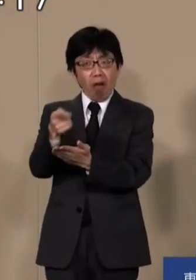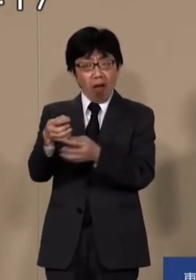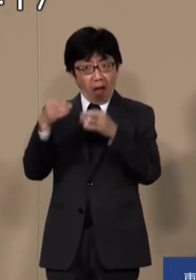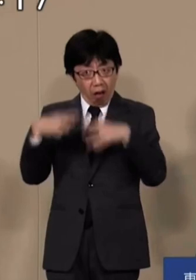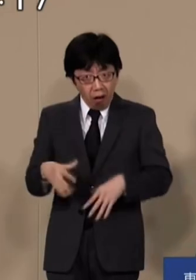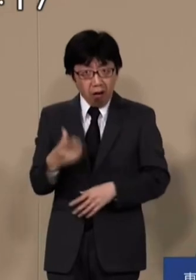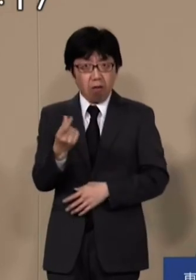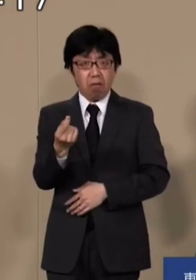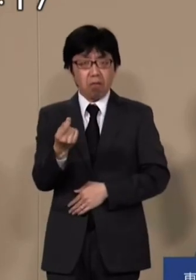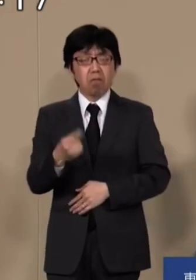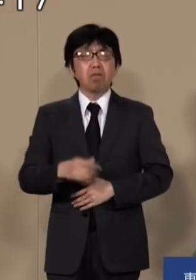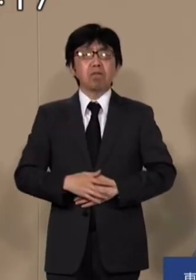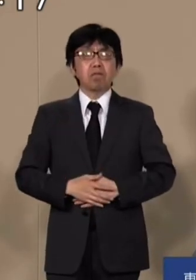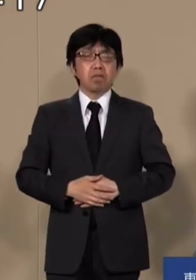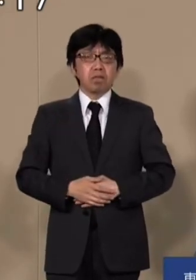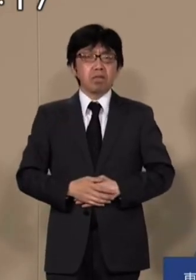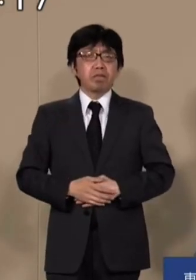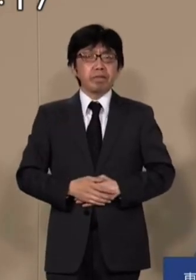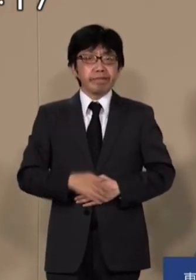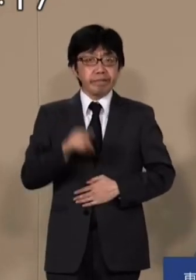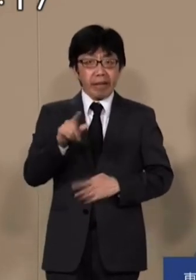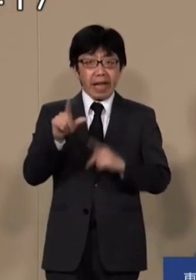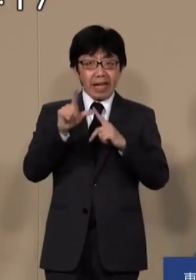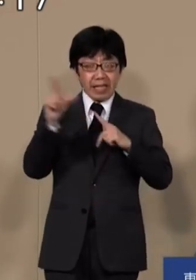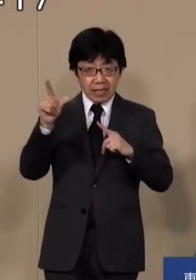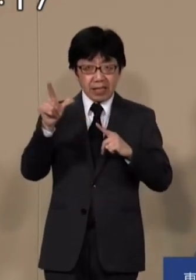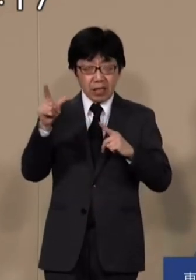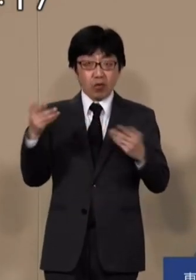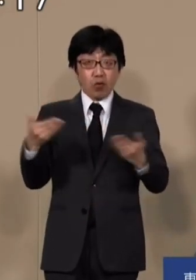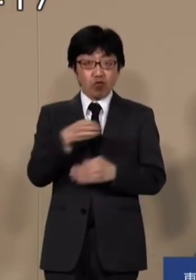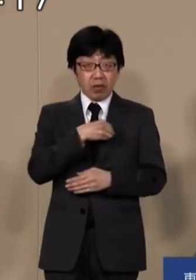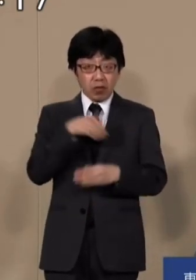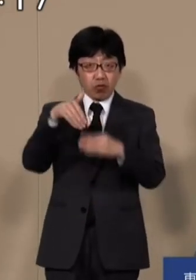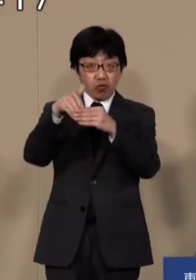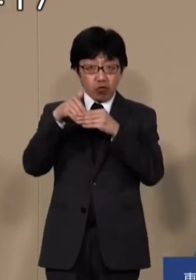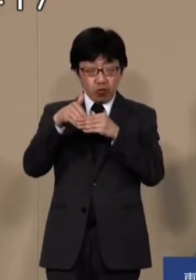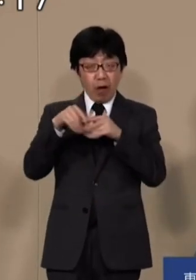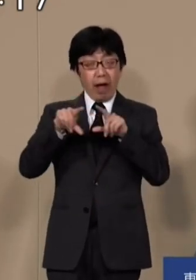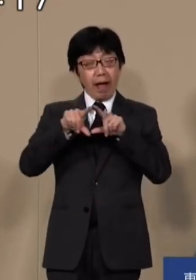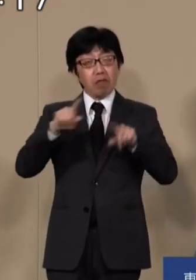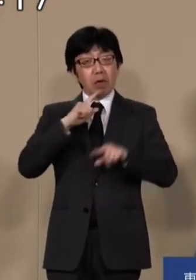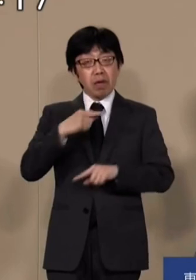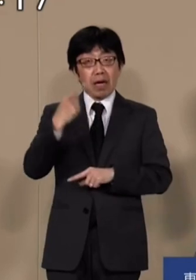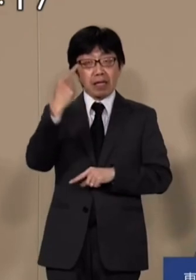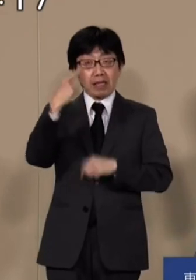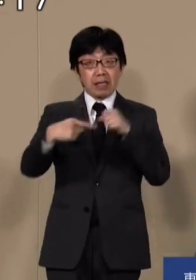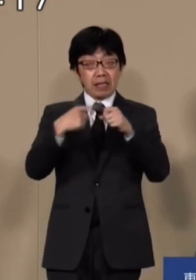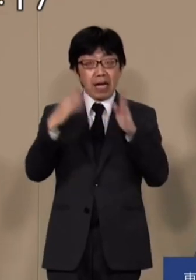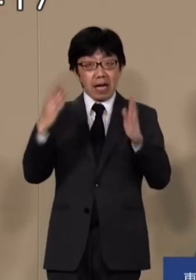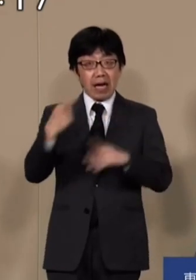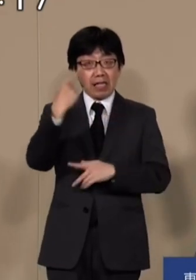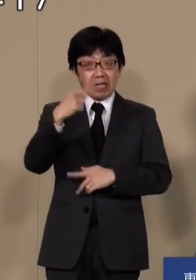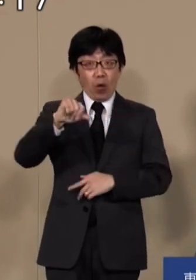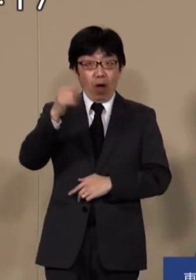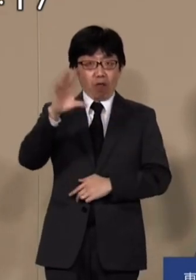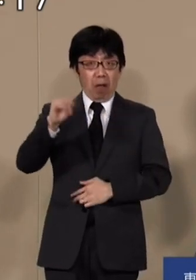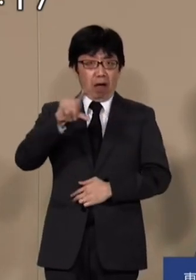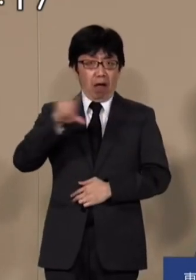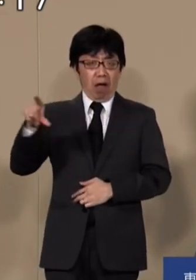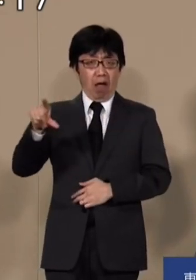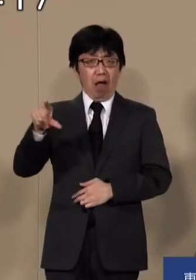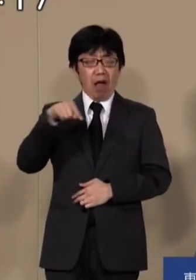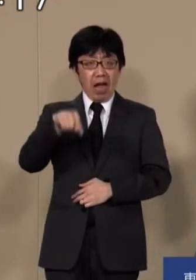思いませんかNHK職員の平均給料は1500万円渋谷区の一等地に建設中